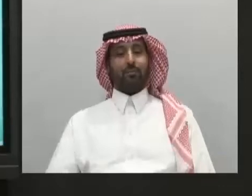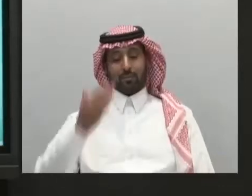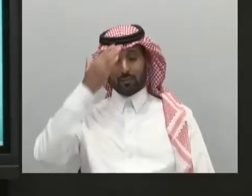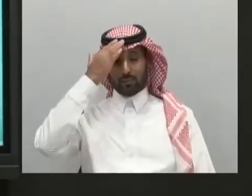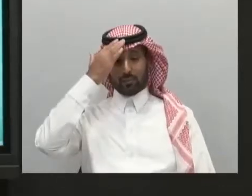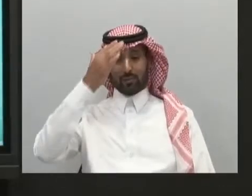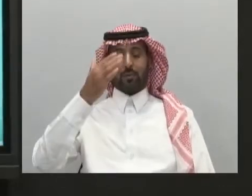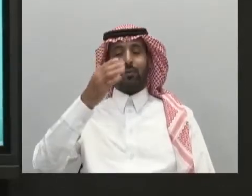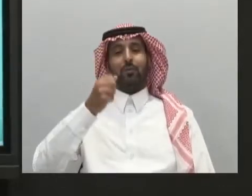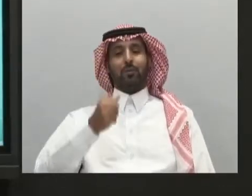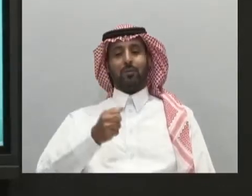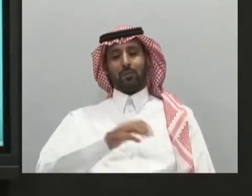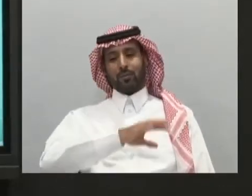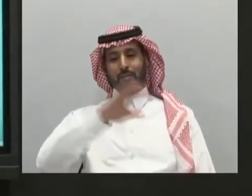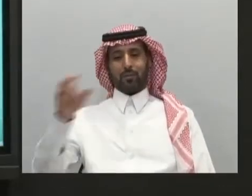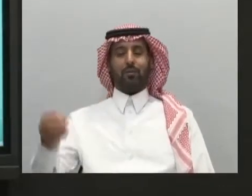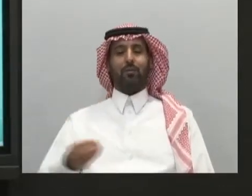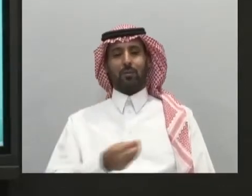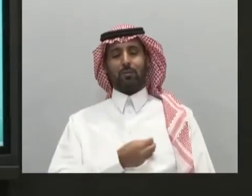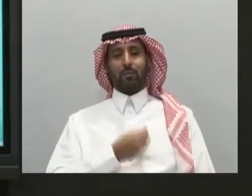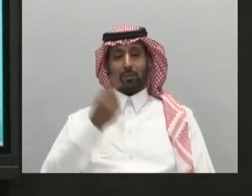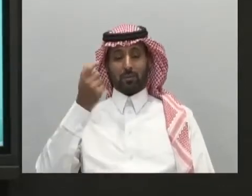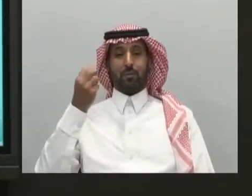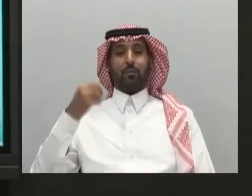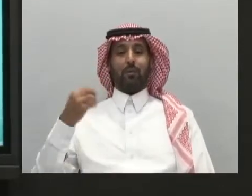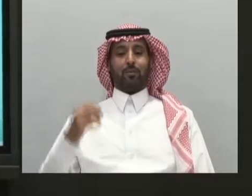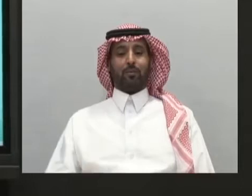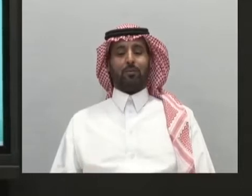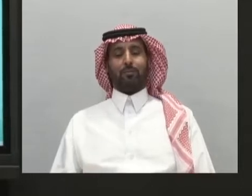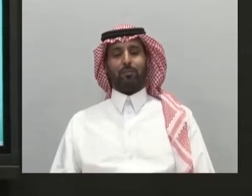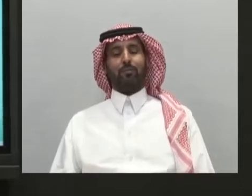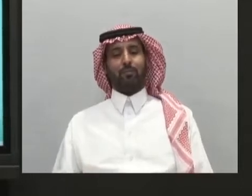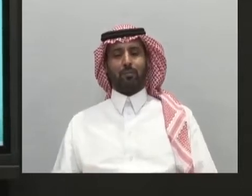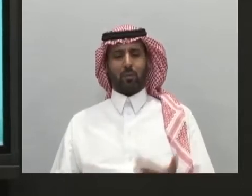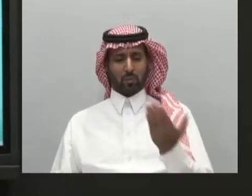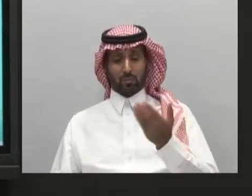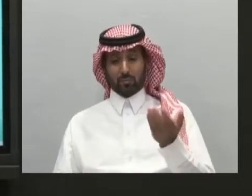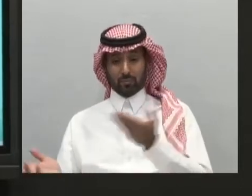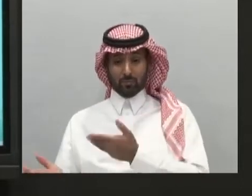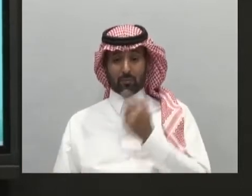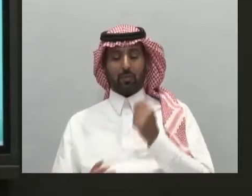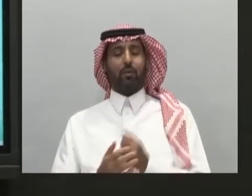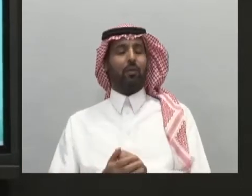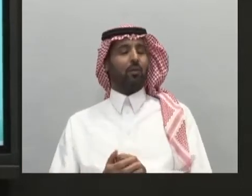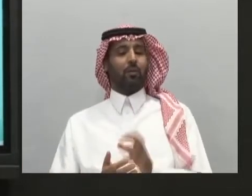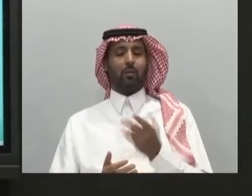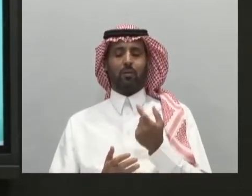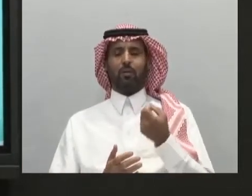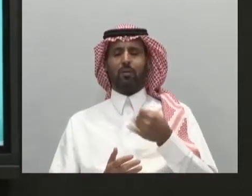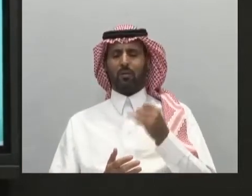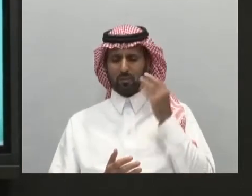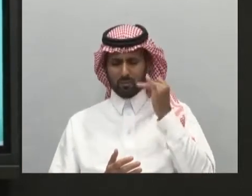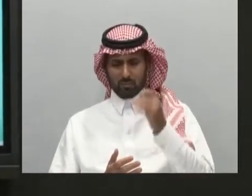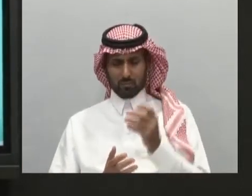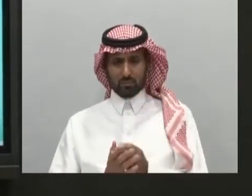السلام عليكم ورحمة الله وبركاته. In the name of Allah, the most gracious, most merciful. Hello and welcome to a new episode of Teaching English on دروس